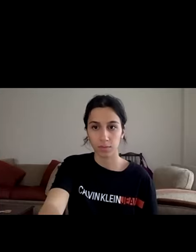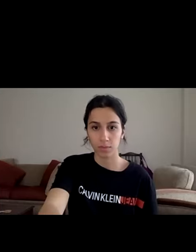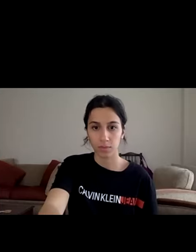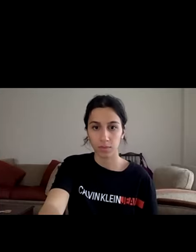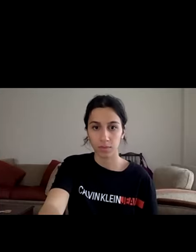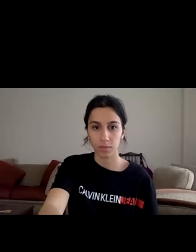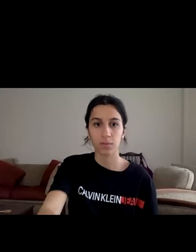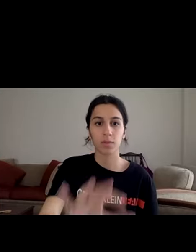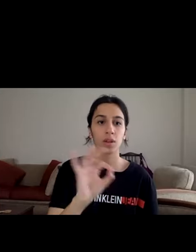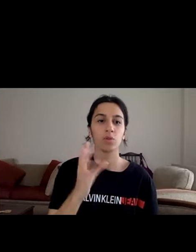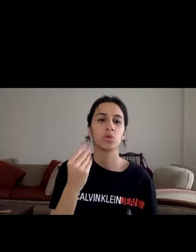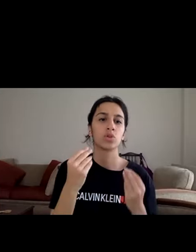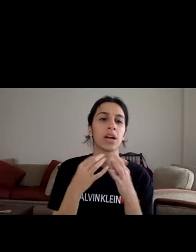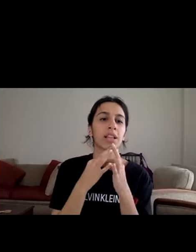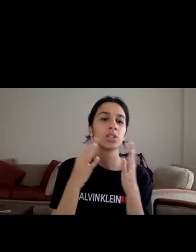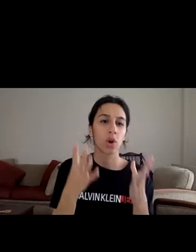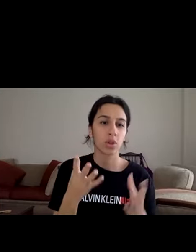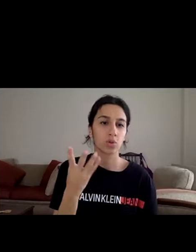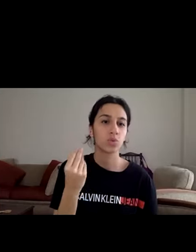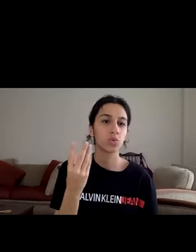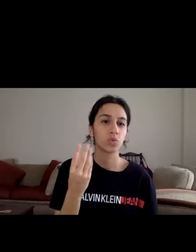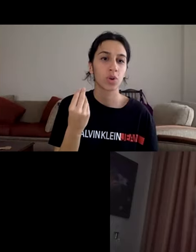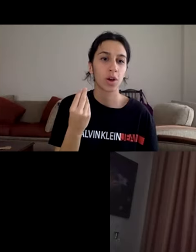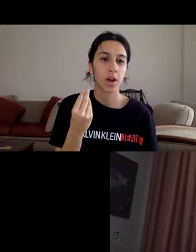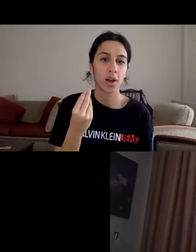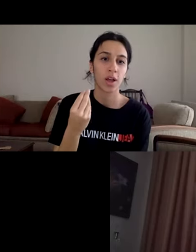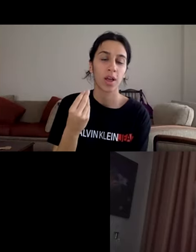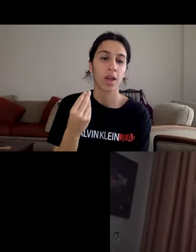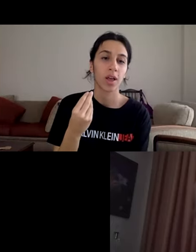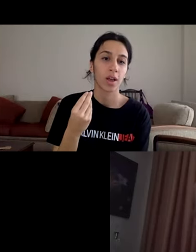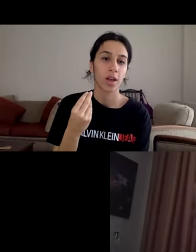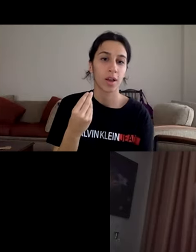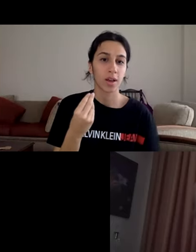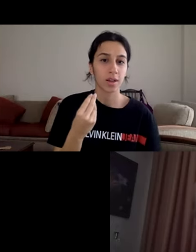Evet, çok çok teşekkür ederiz. Çok özellikle